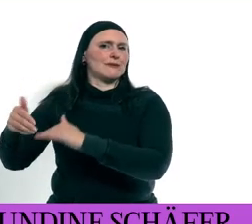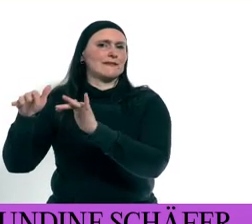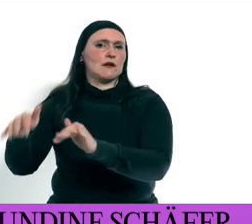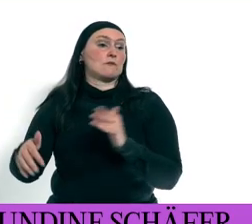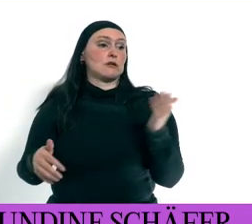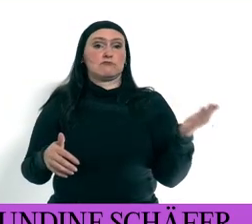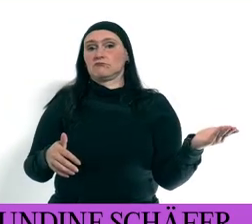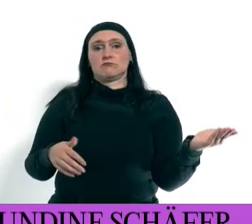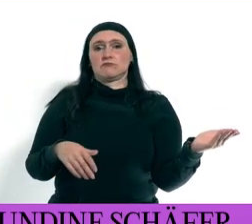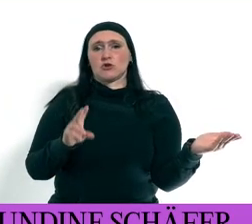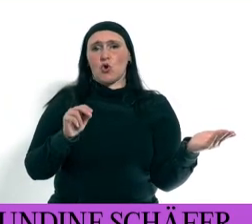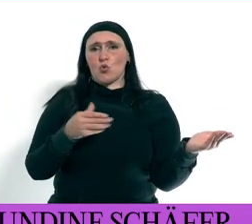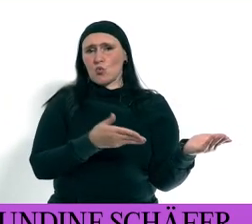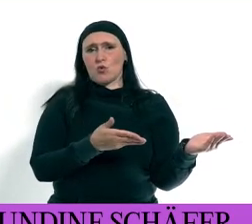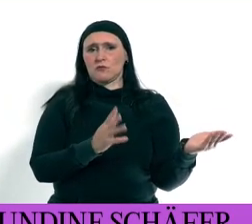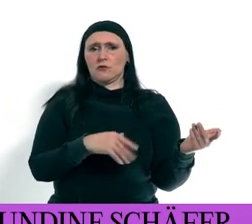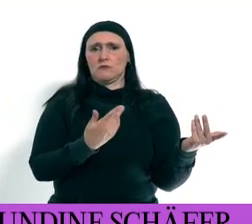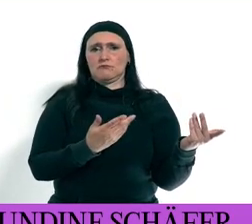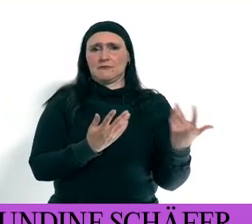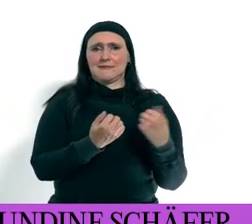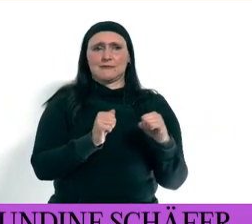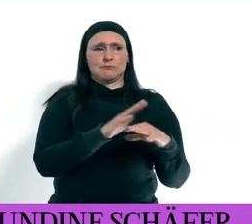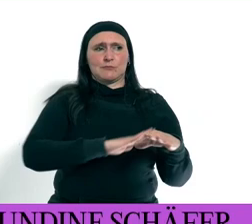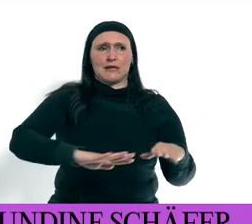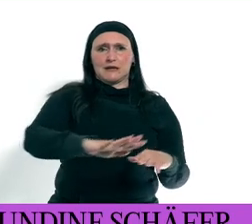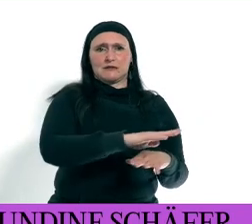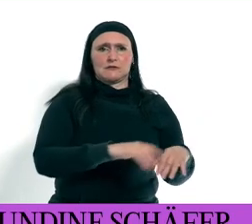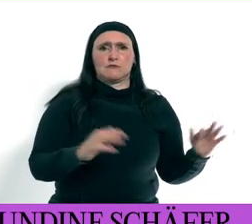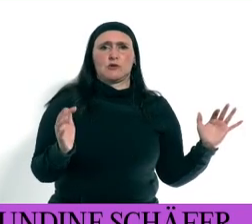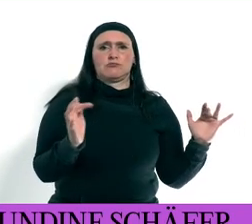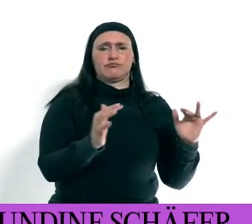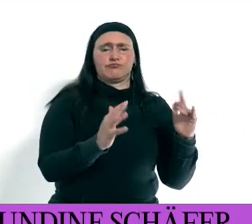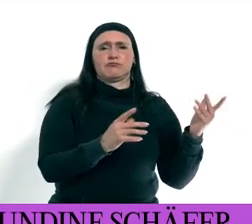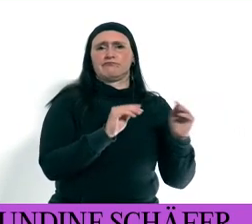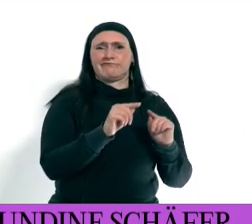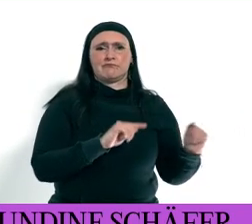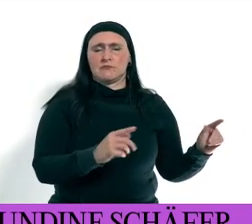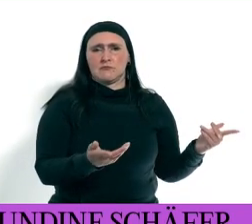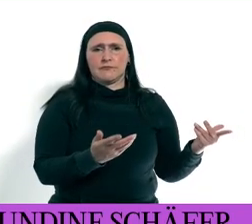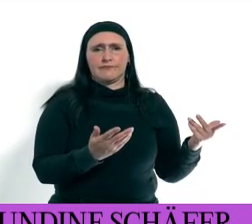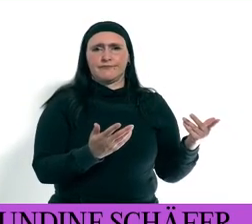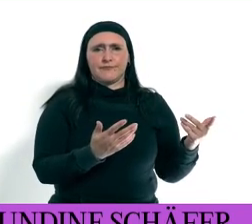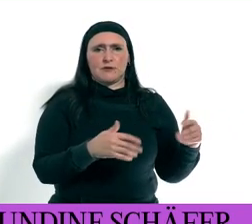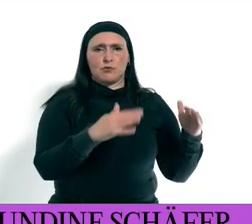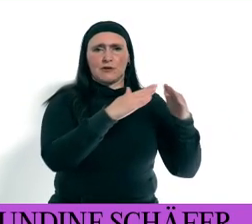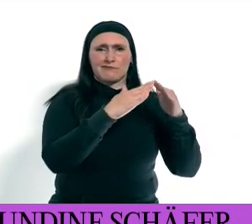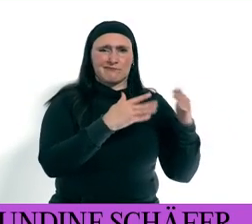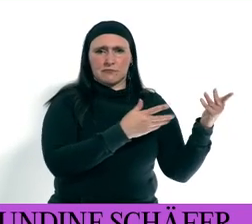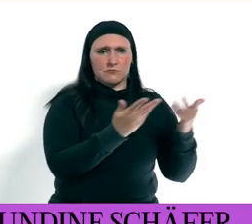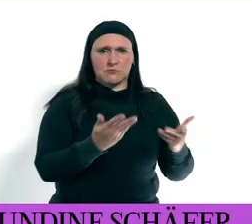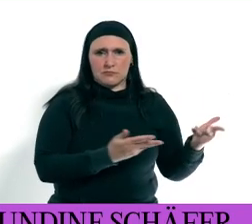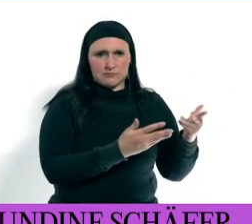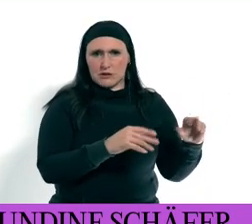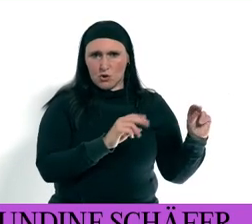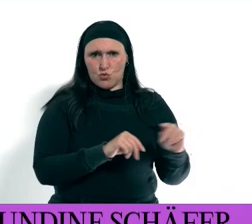der Stadt an. Die Stadt an sich bietet wenig Räume für die Menschen, wenig